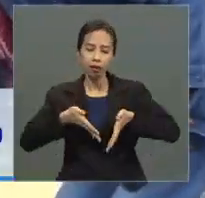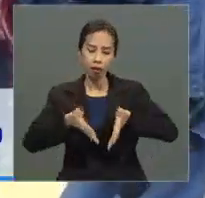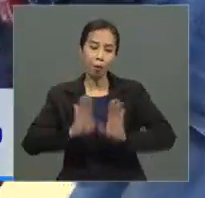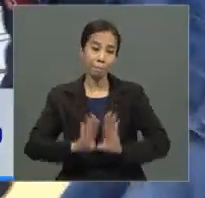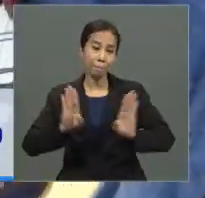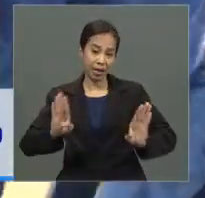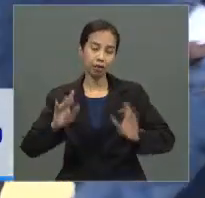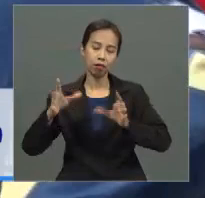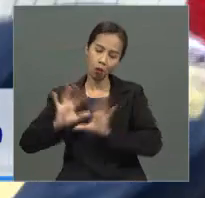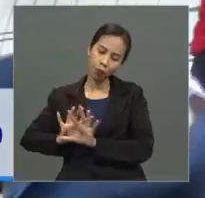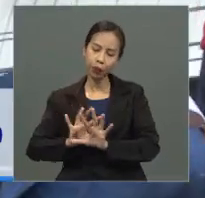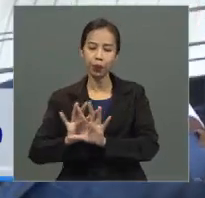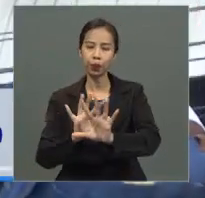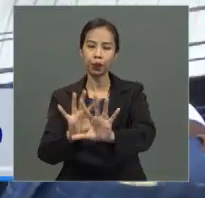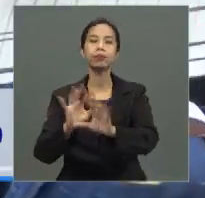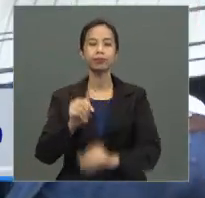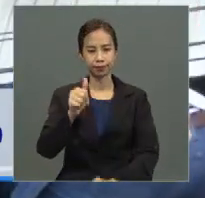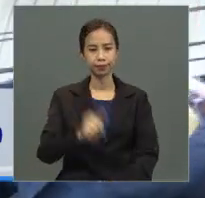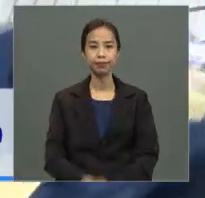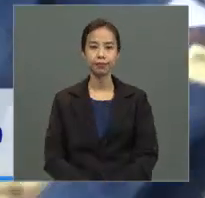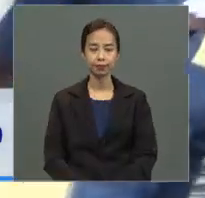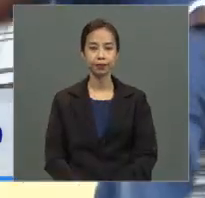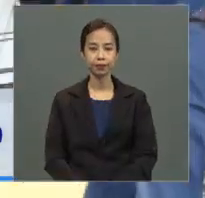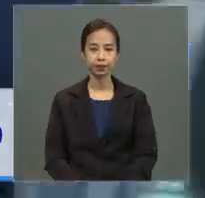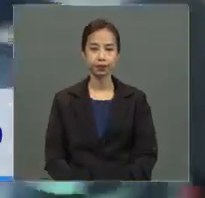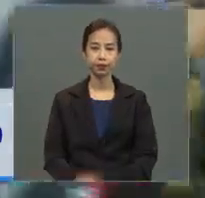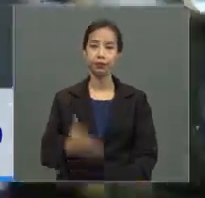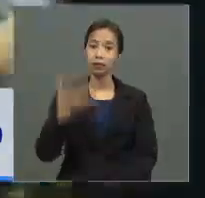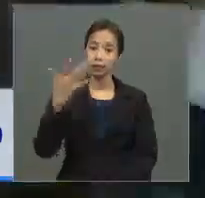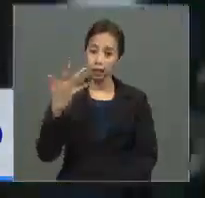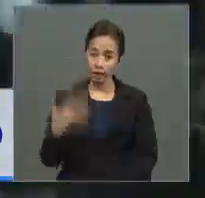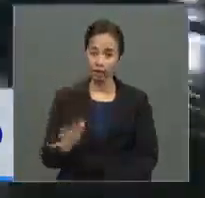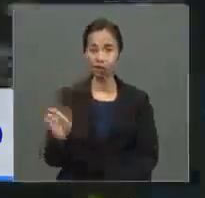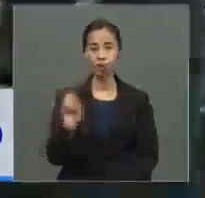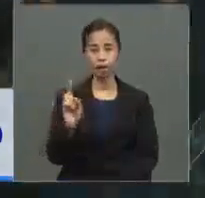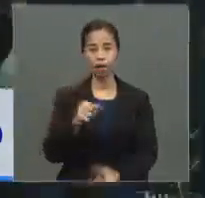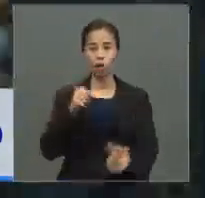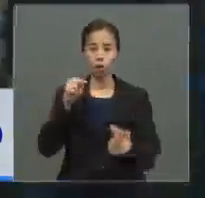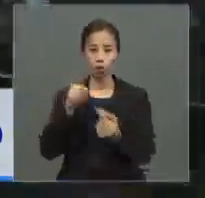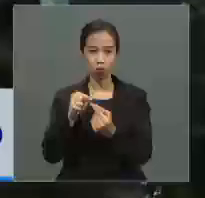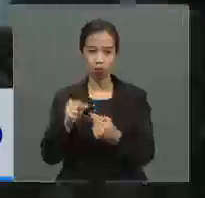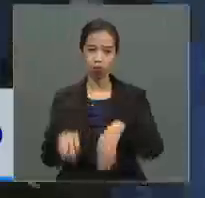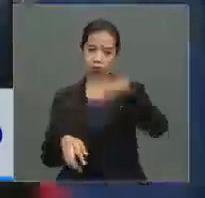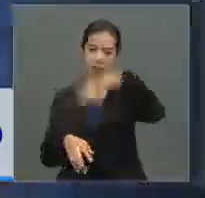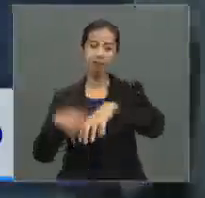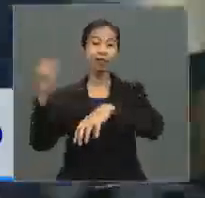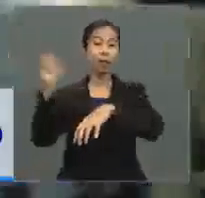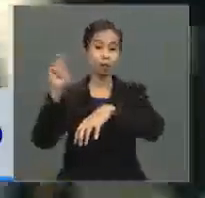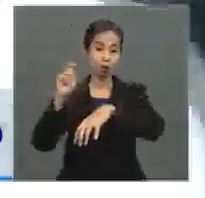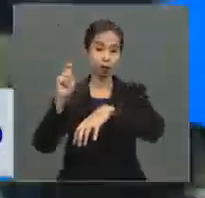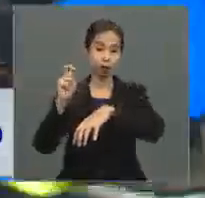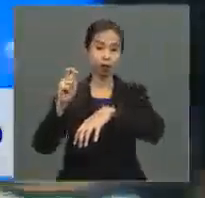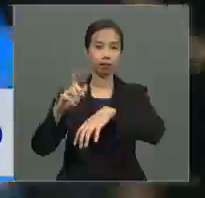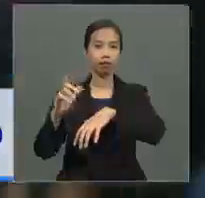ได้เคลื่อนขบวนต่อไปค่ะอ่ะดีและเมื่อผู้ชุมนุมเคลื่อนไปถึงบริเวณสนามหลวง